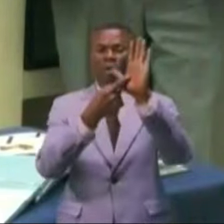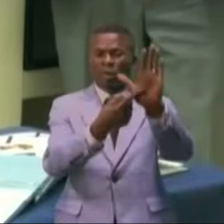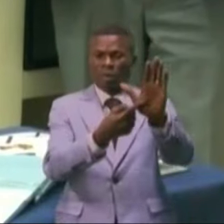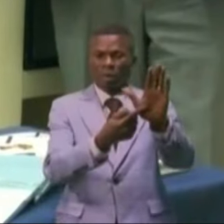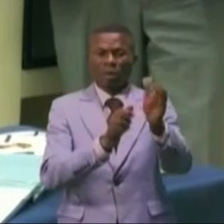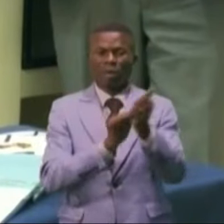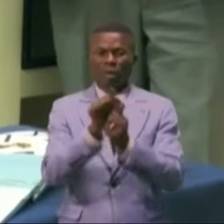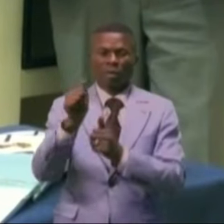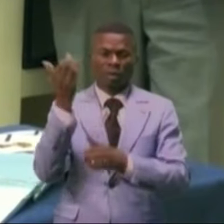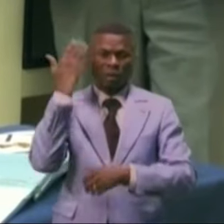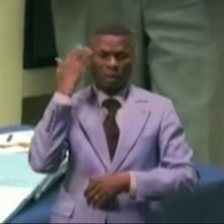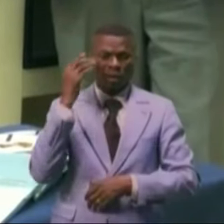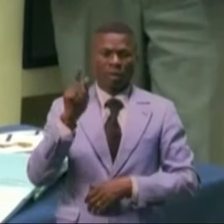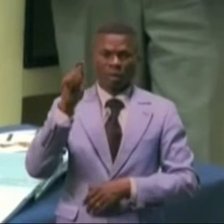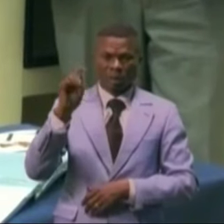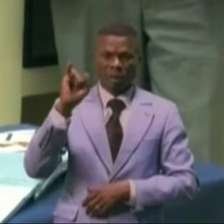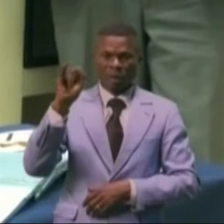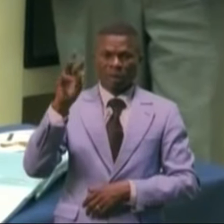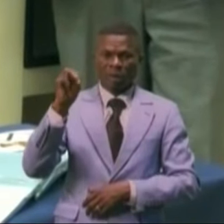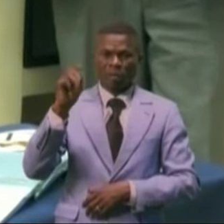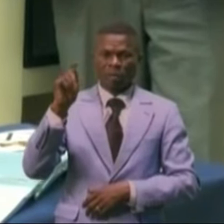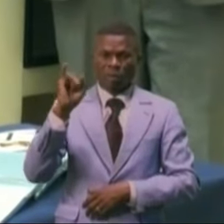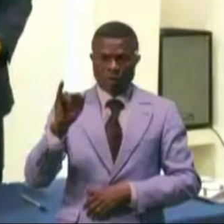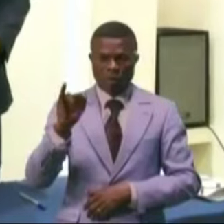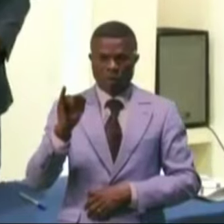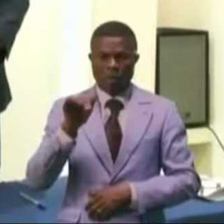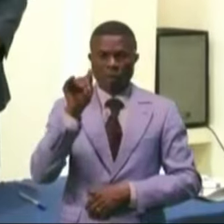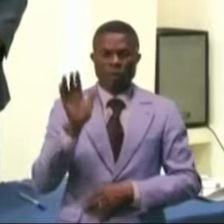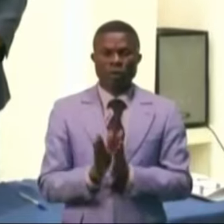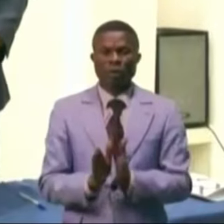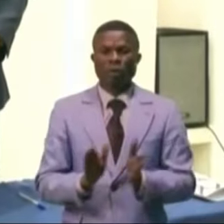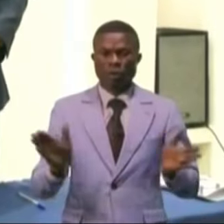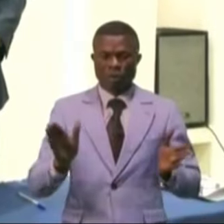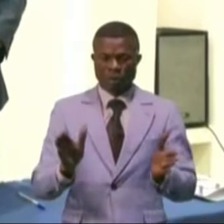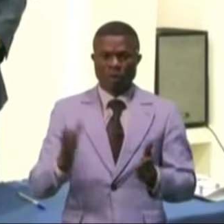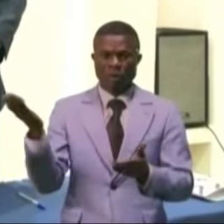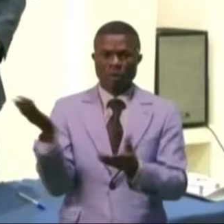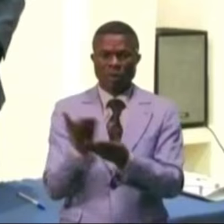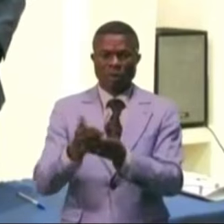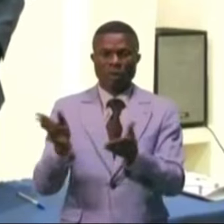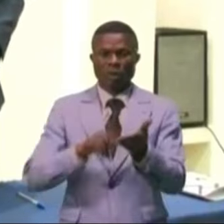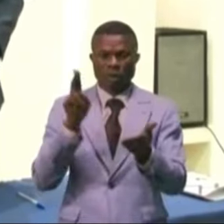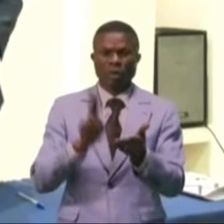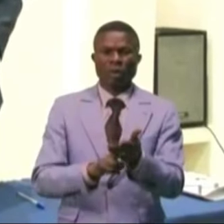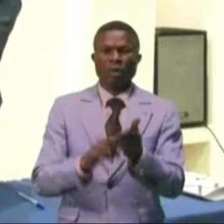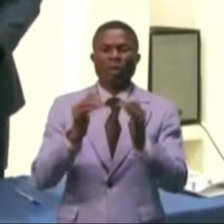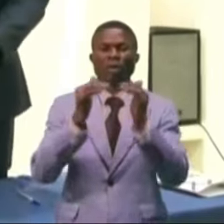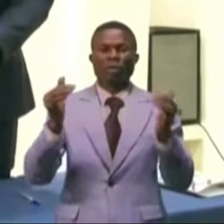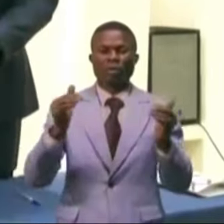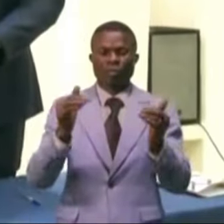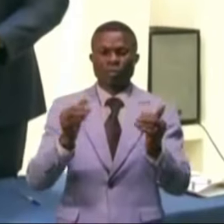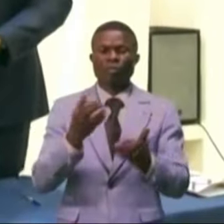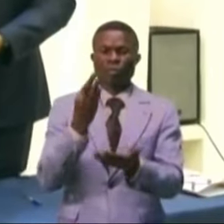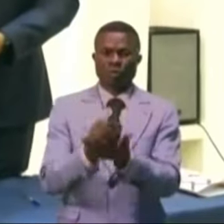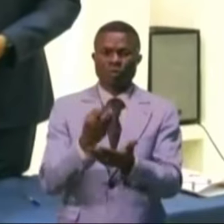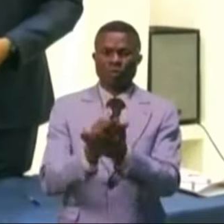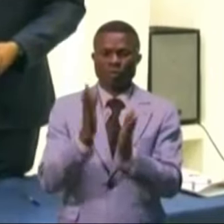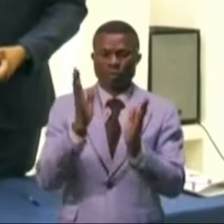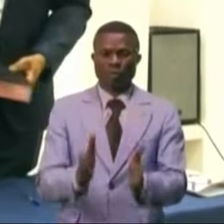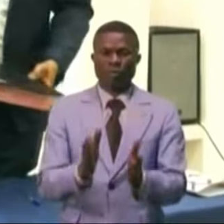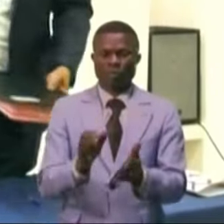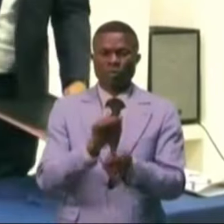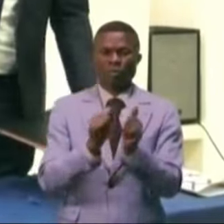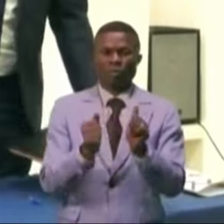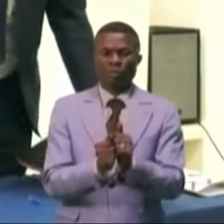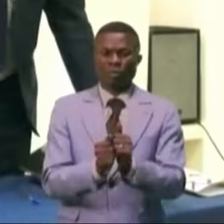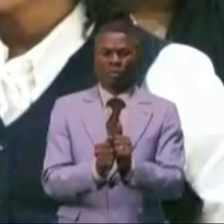par M. Timothy Goumbi, directeur général, d'un contrat de prêt portant sur les financements en dette senior et